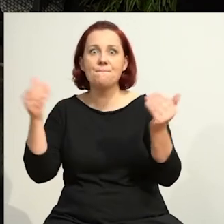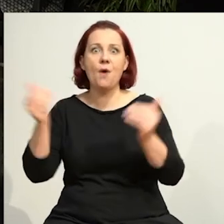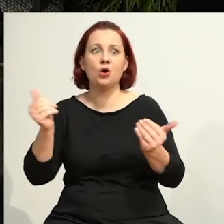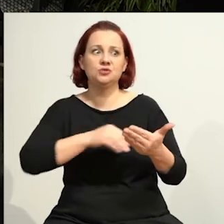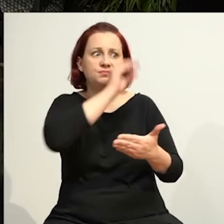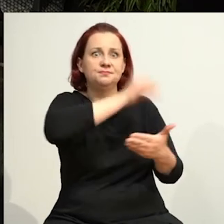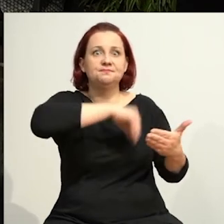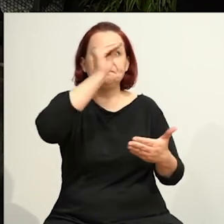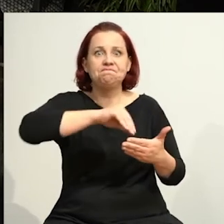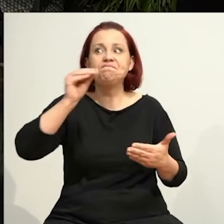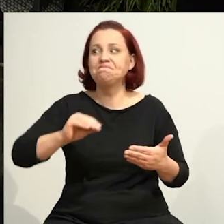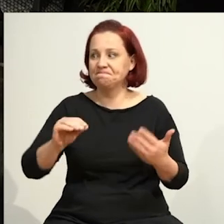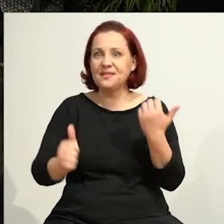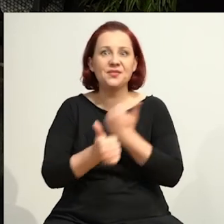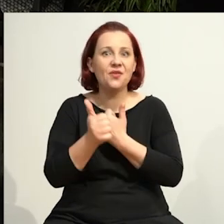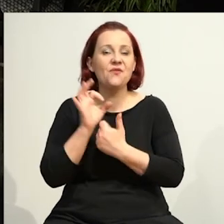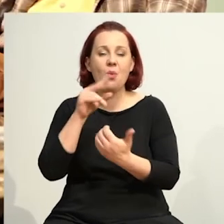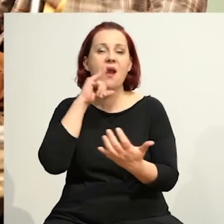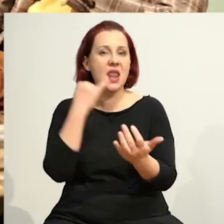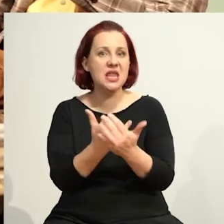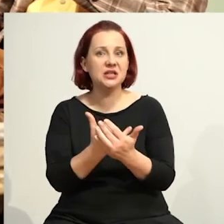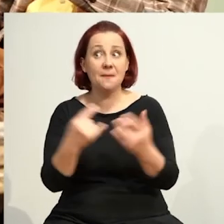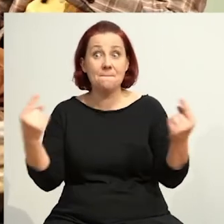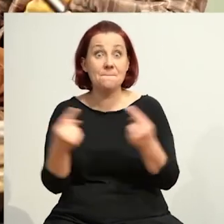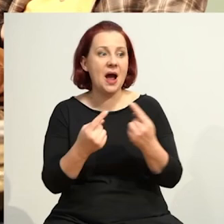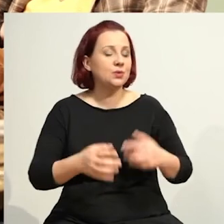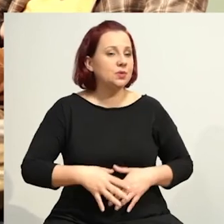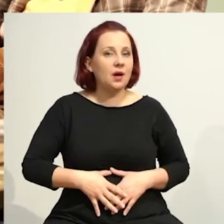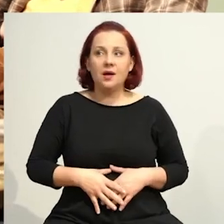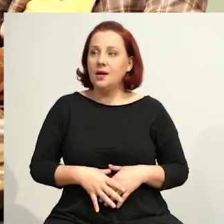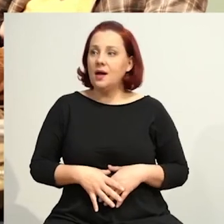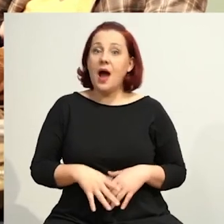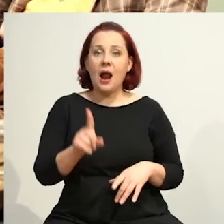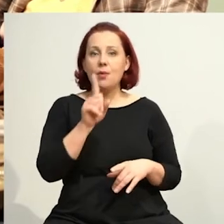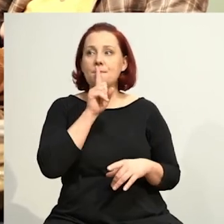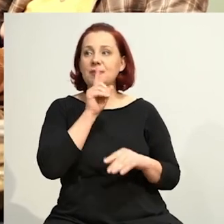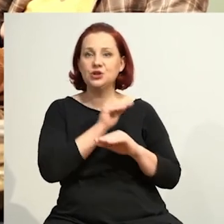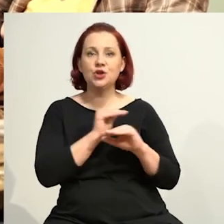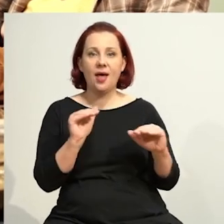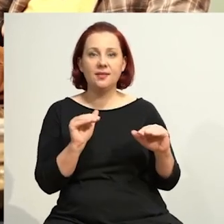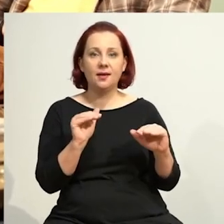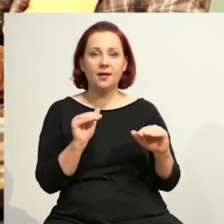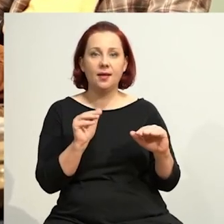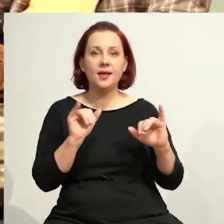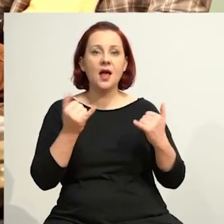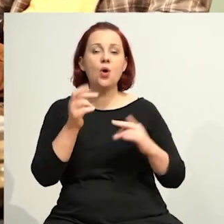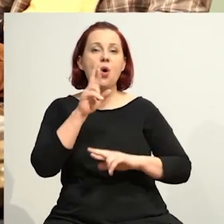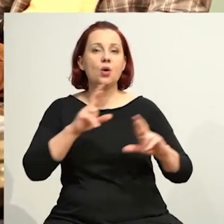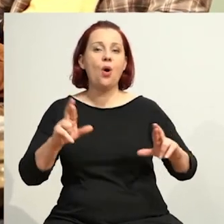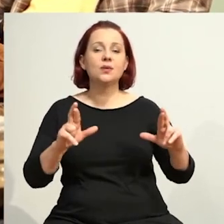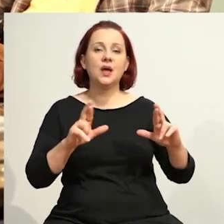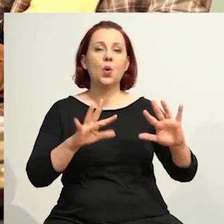tego świetne dowody w swoich listach. Ale milczenie też. Albo milczenie jako rodzaj takiej